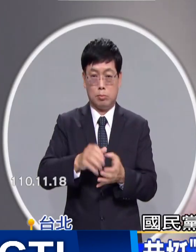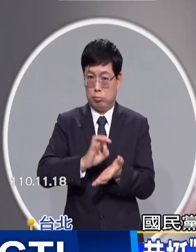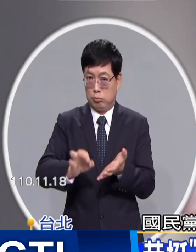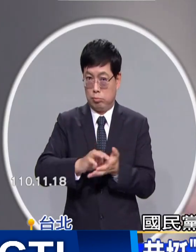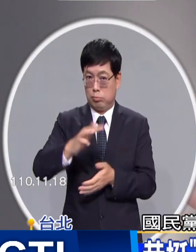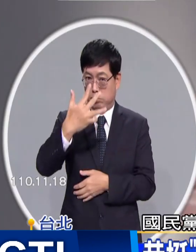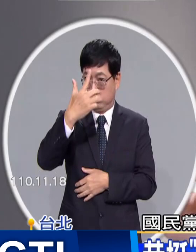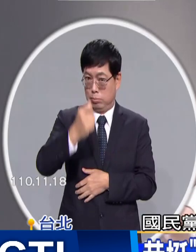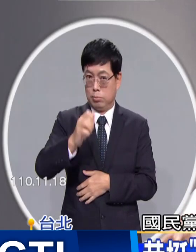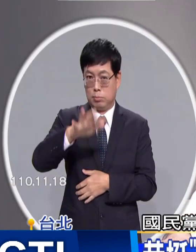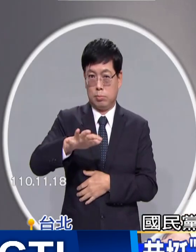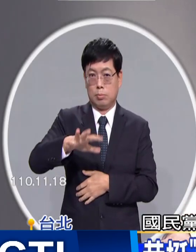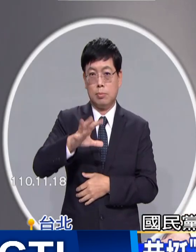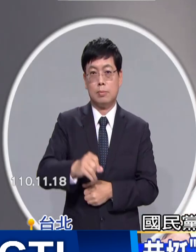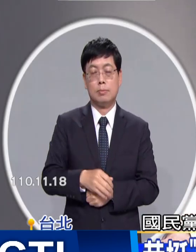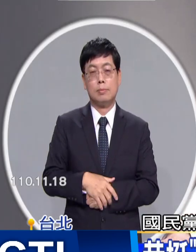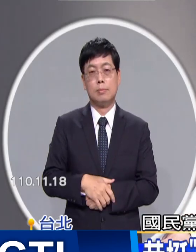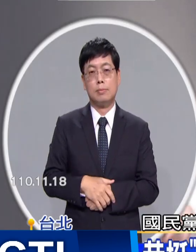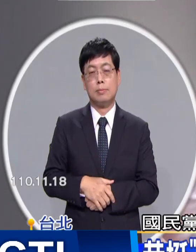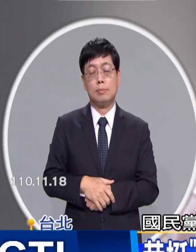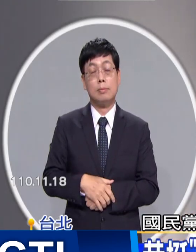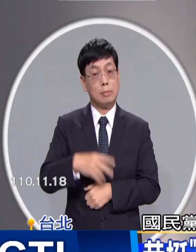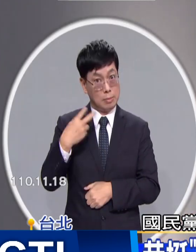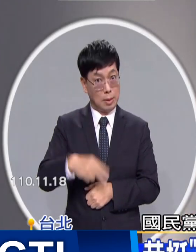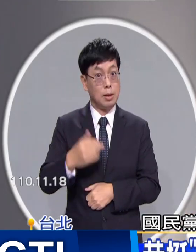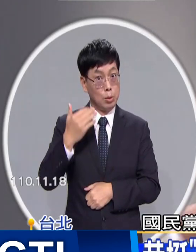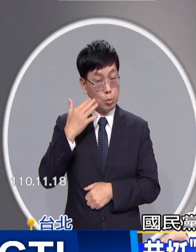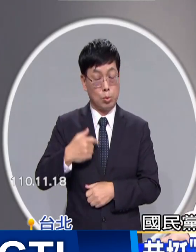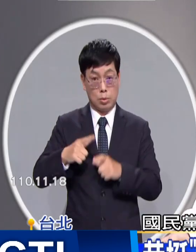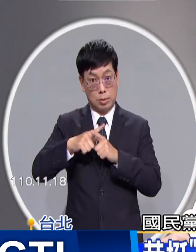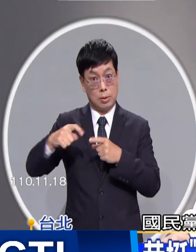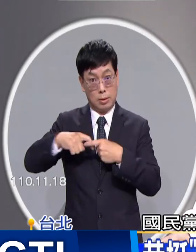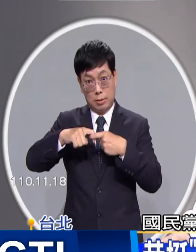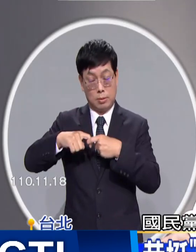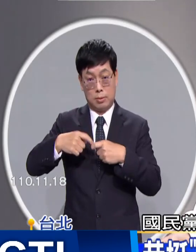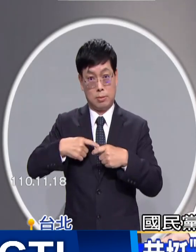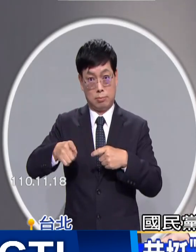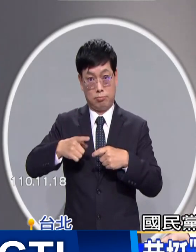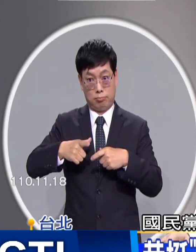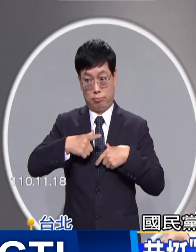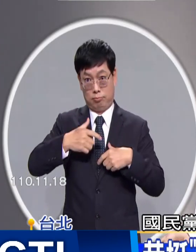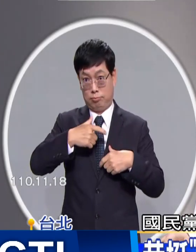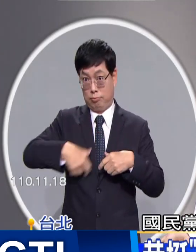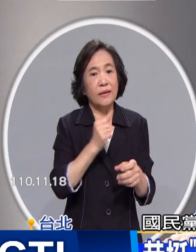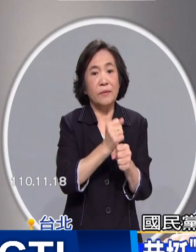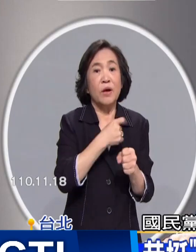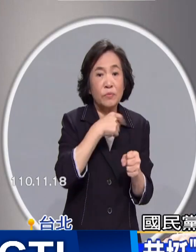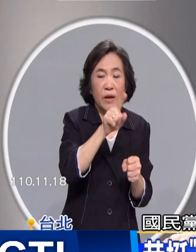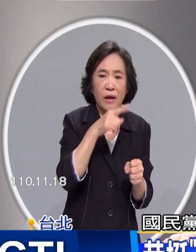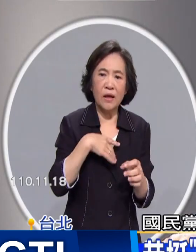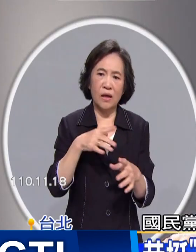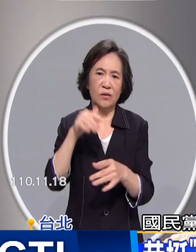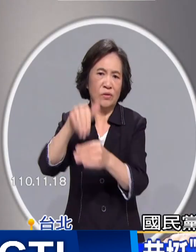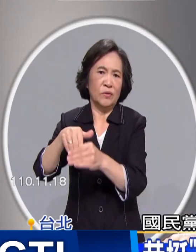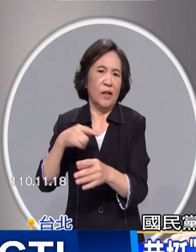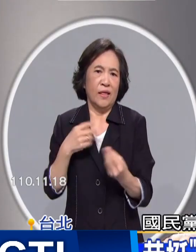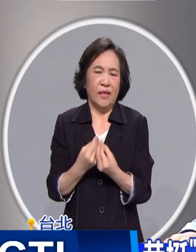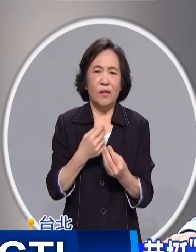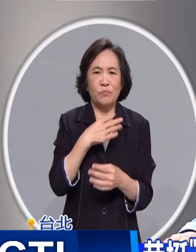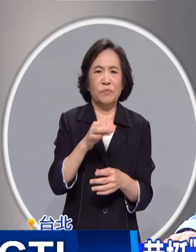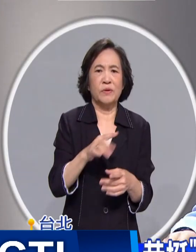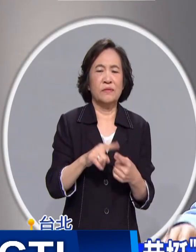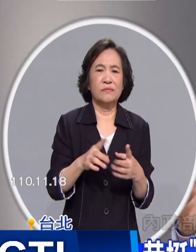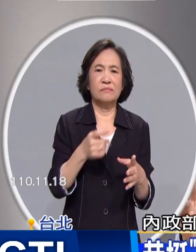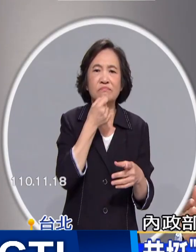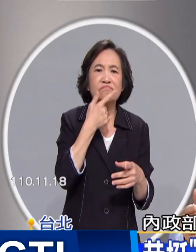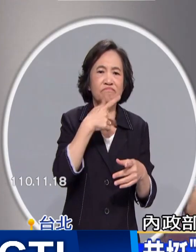花8亿5千万，而如果并大选，只要花1亿4千万。 公投绑大选的乱